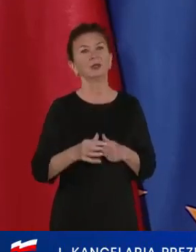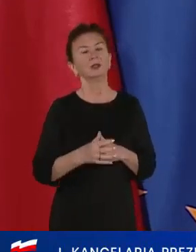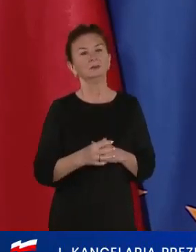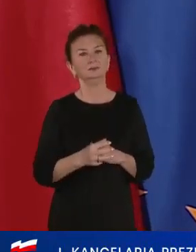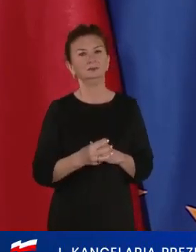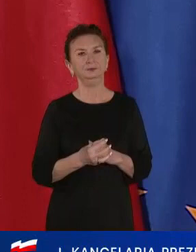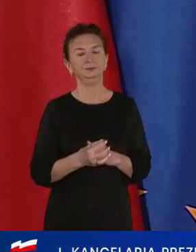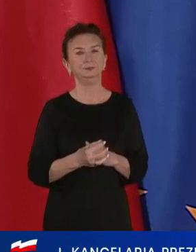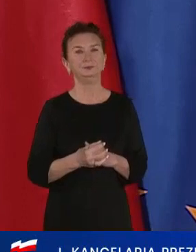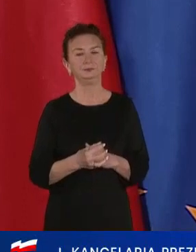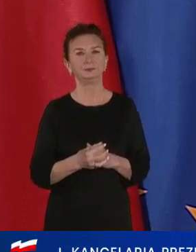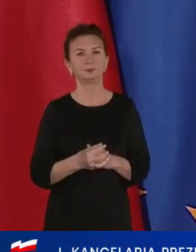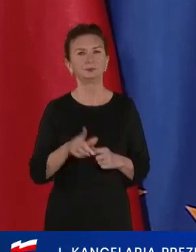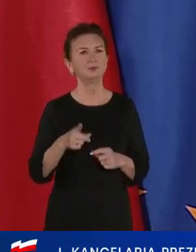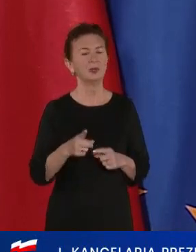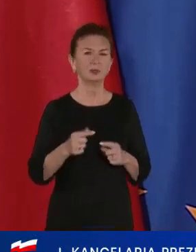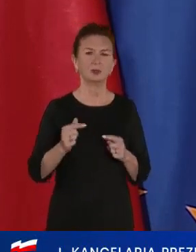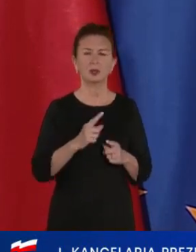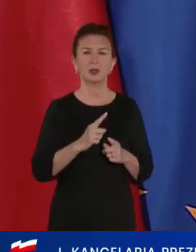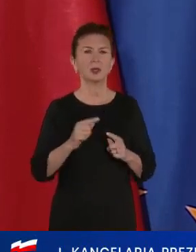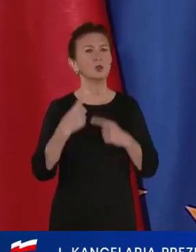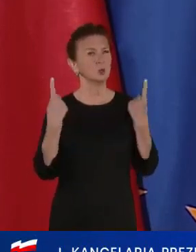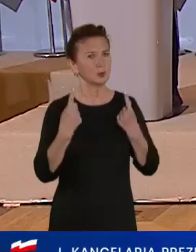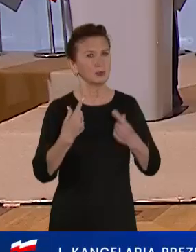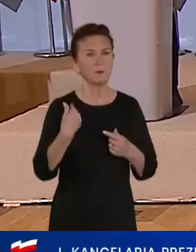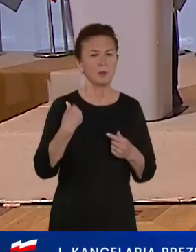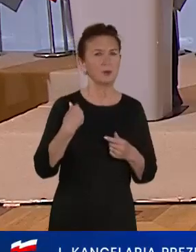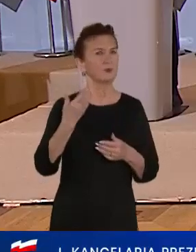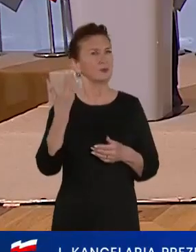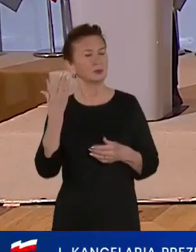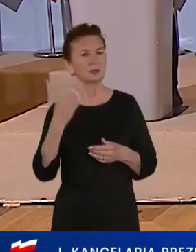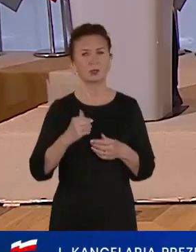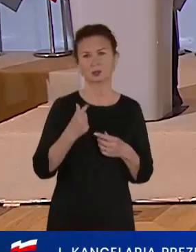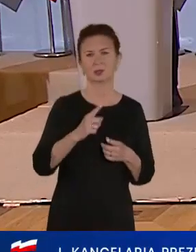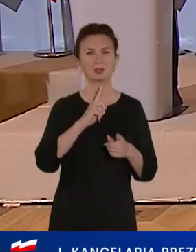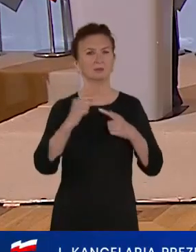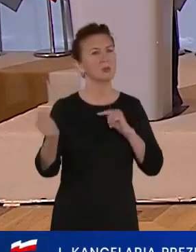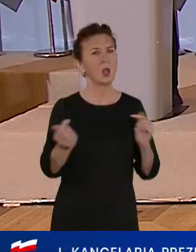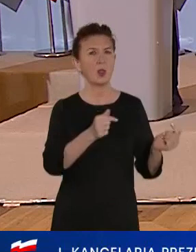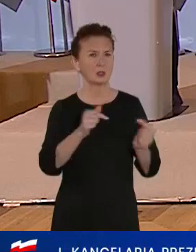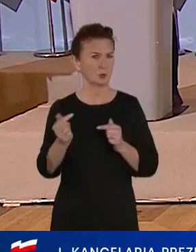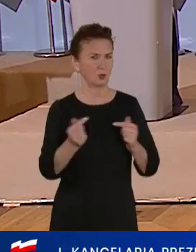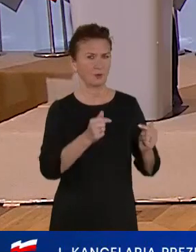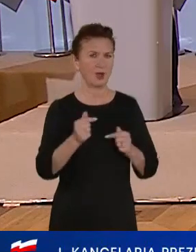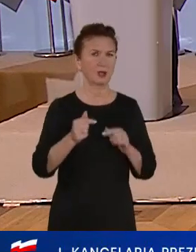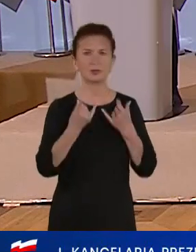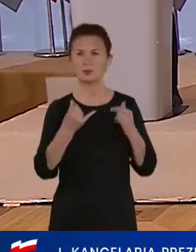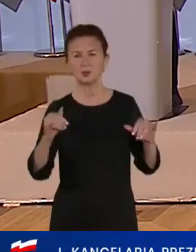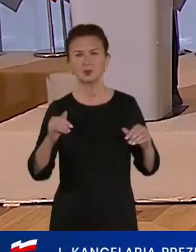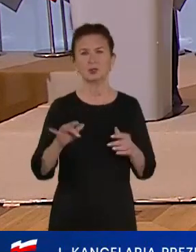pan premier, były dyskutowane w ostatnich tygodniach bardzo intensywnie ze środowiskami biznesowymi. Jeszcze